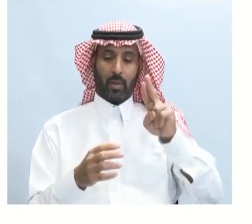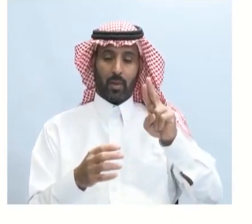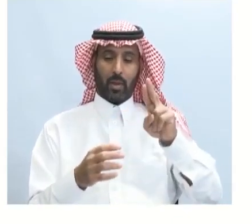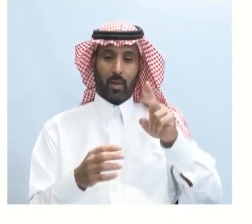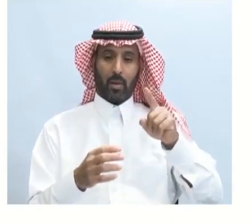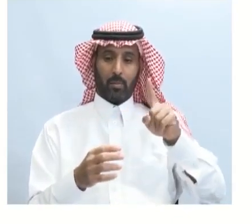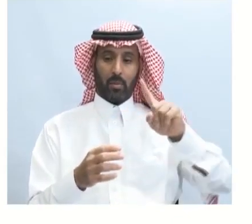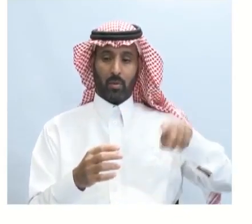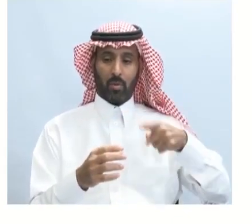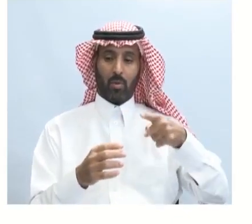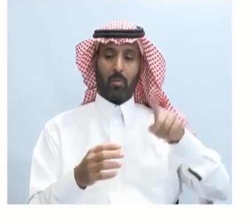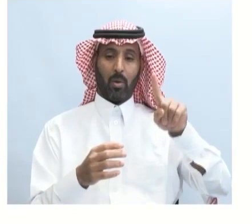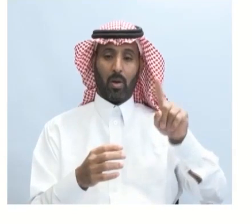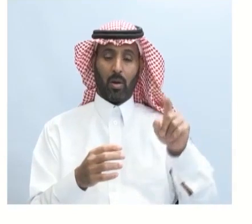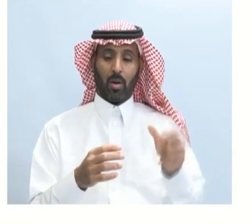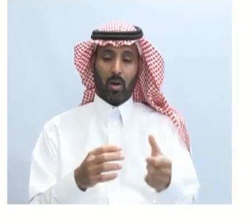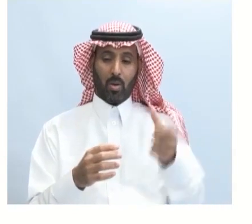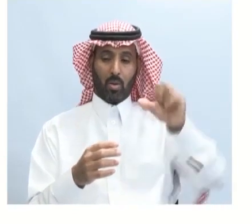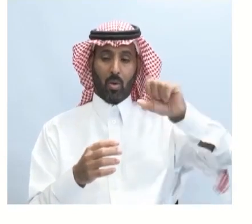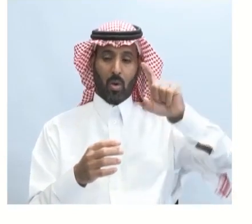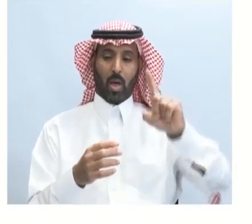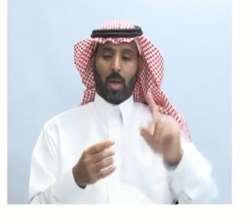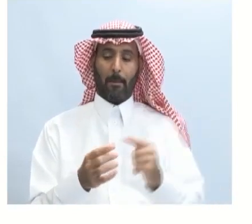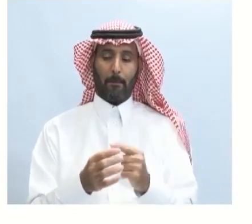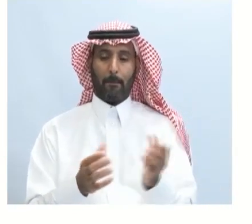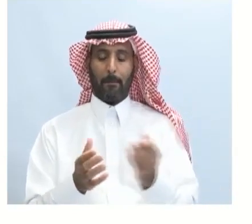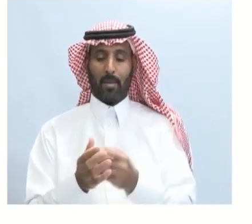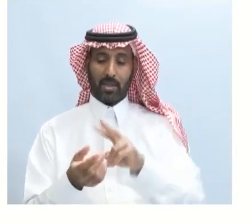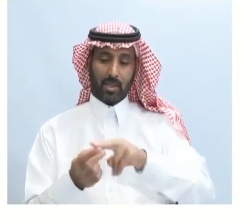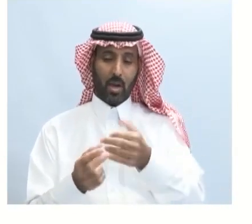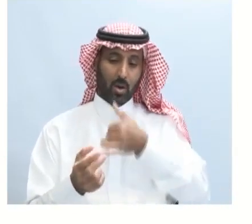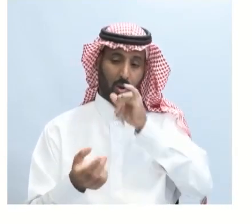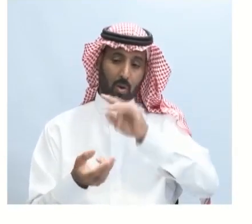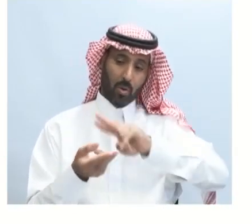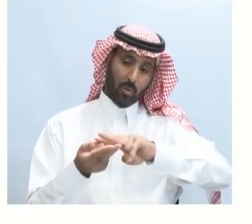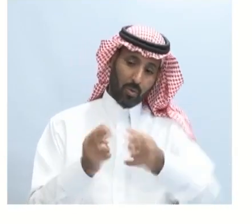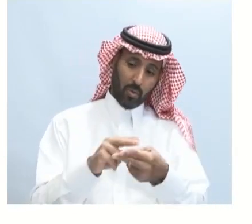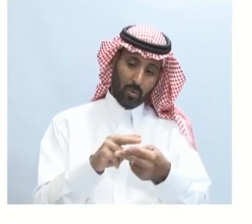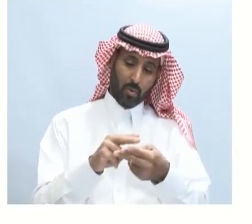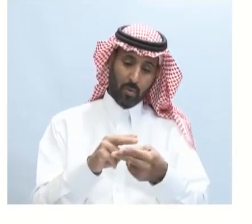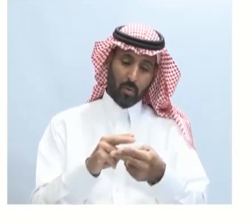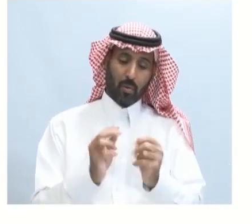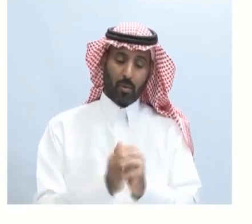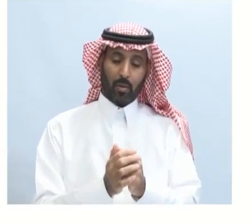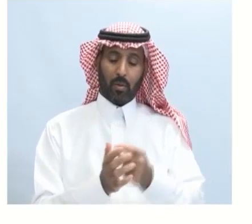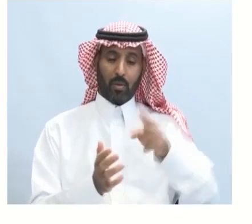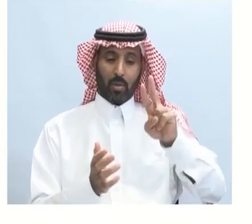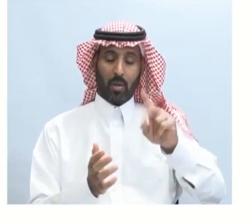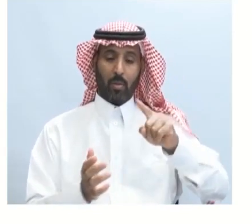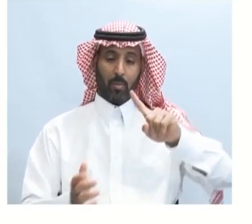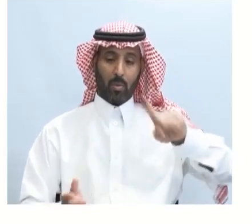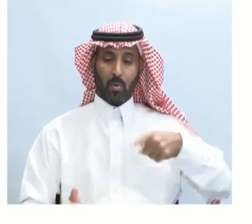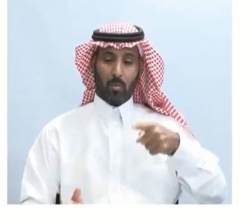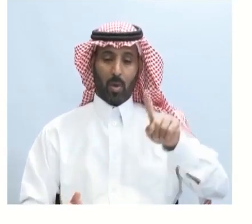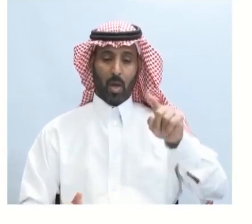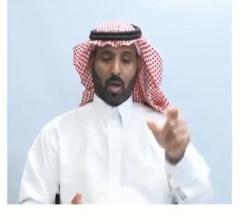بروبانون اثنين بروبانون اذا تحول الكحول اثنين بروبانول الى اثنين بروبانون